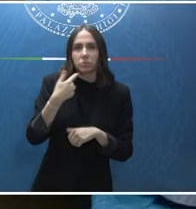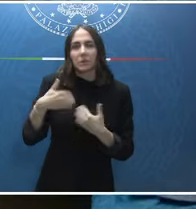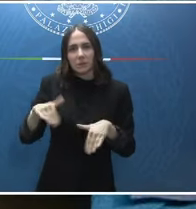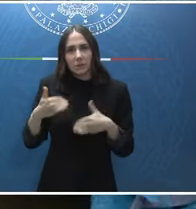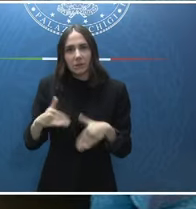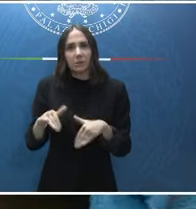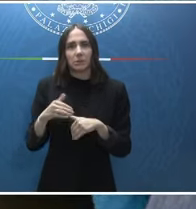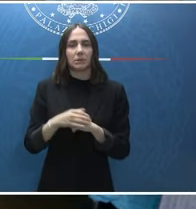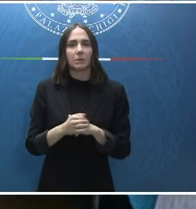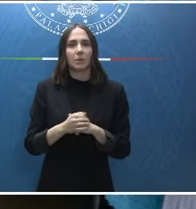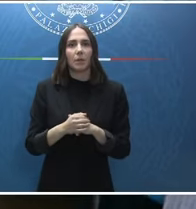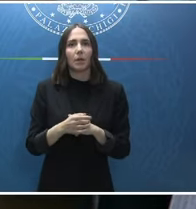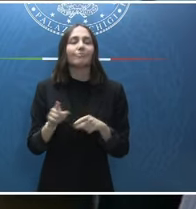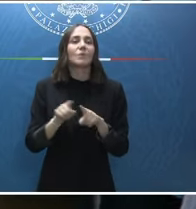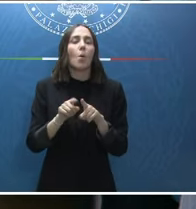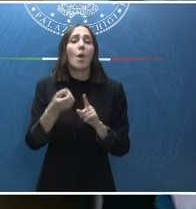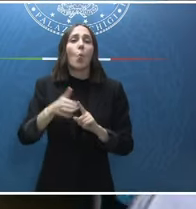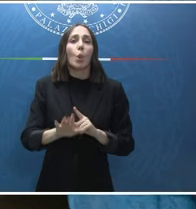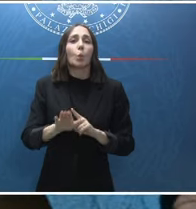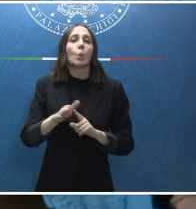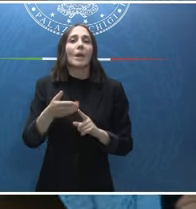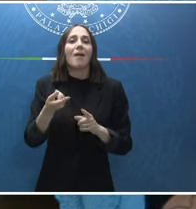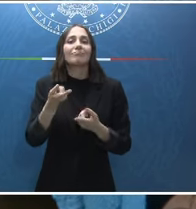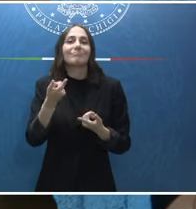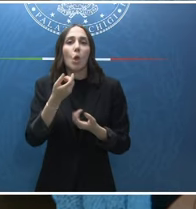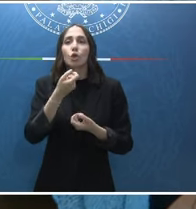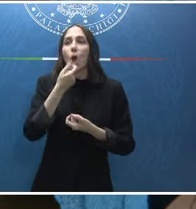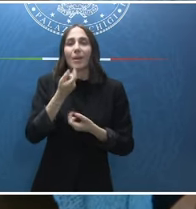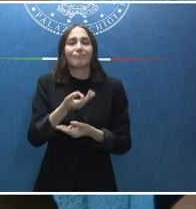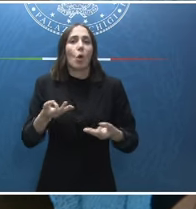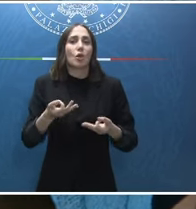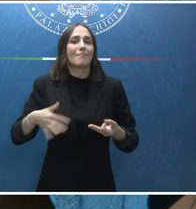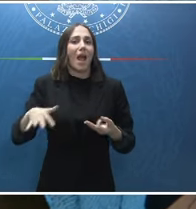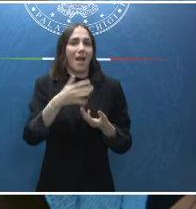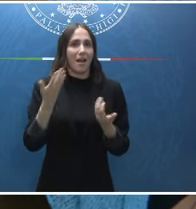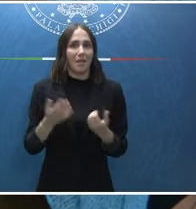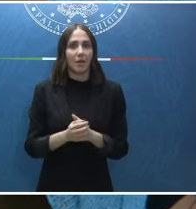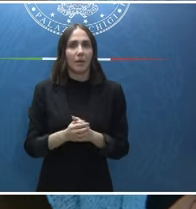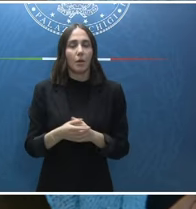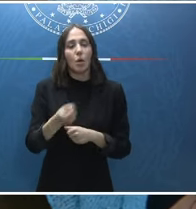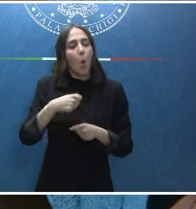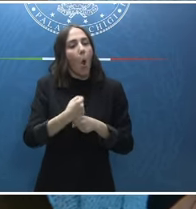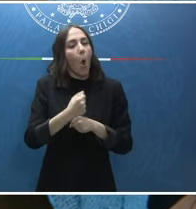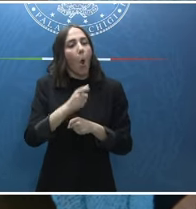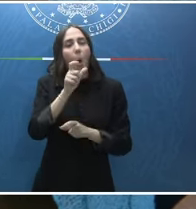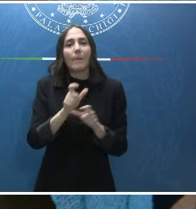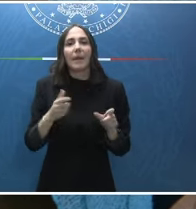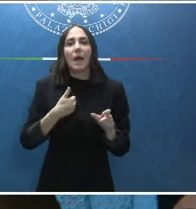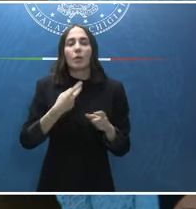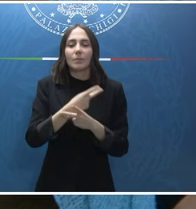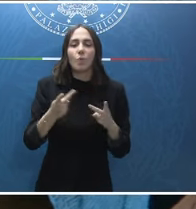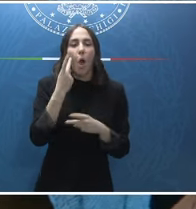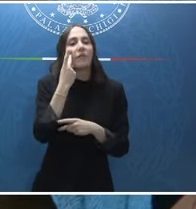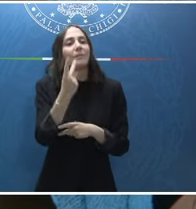questa normalizzazione culturale delle droghe. Noi operatori ed educatori cerchiamo di vedere l'unicità della persona nella sua